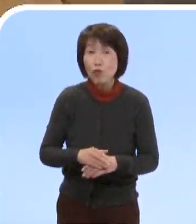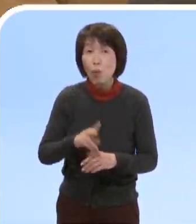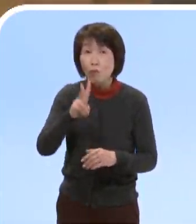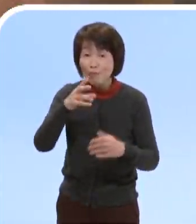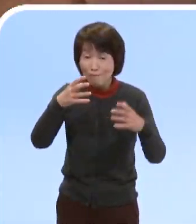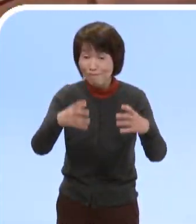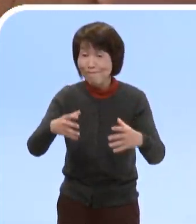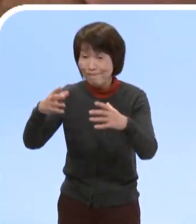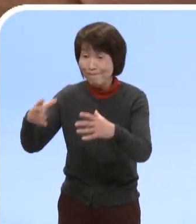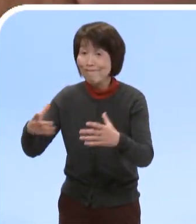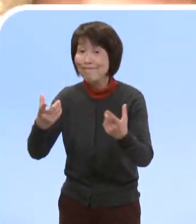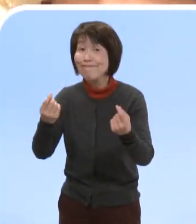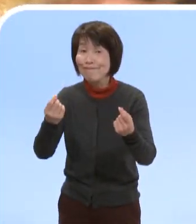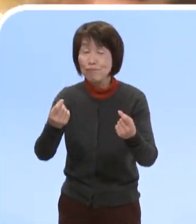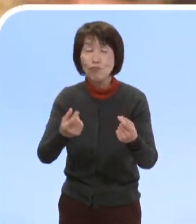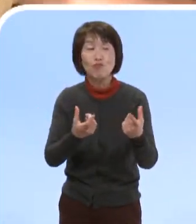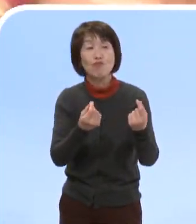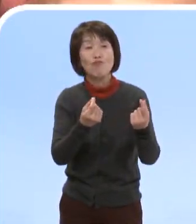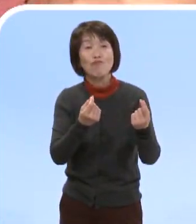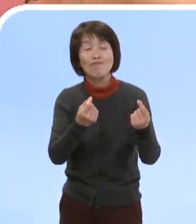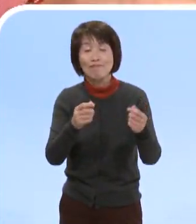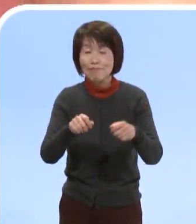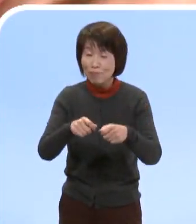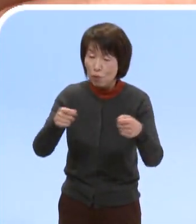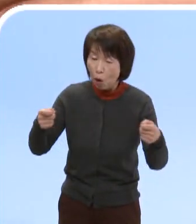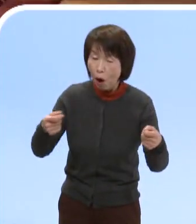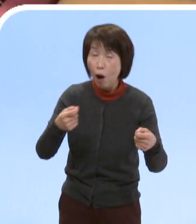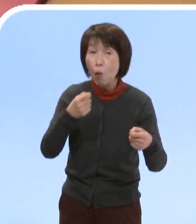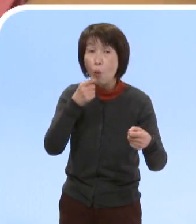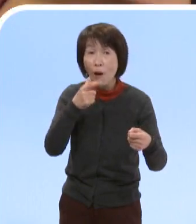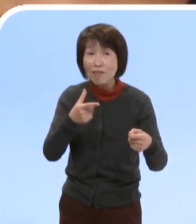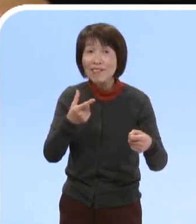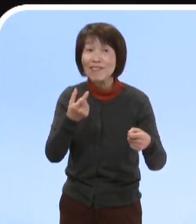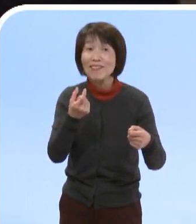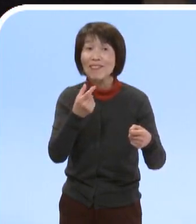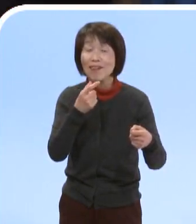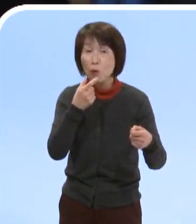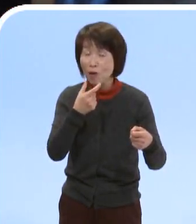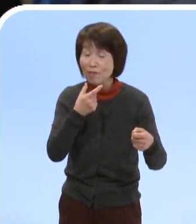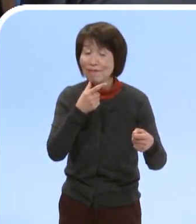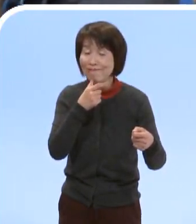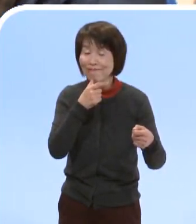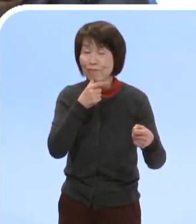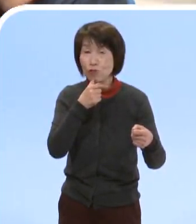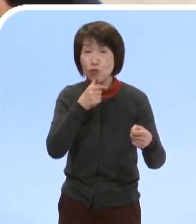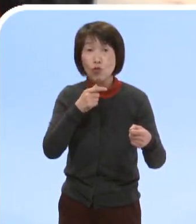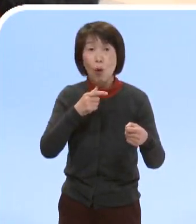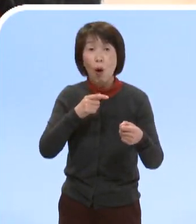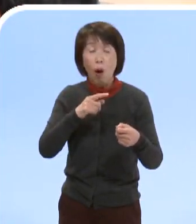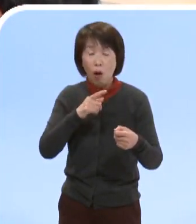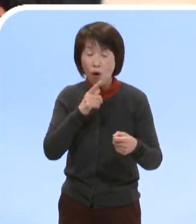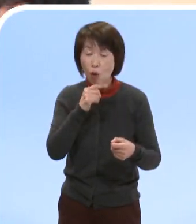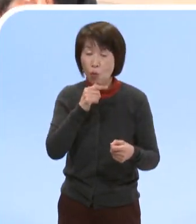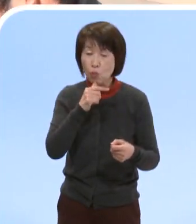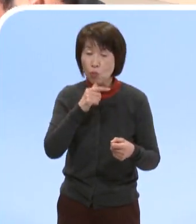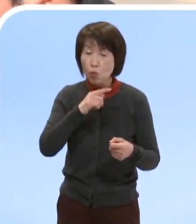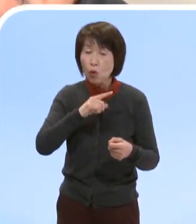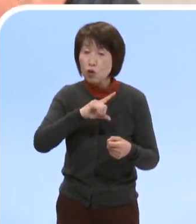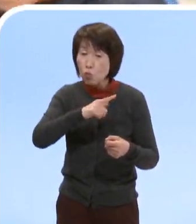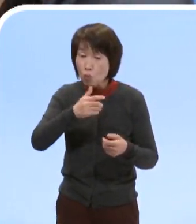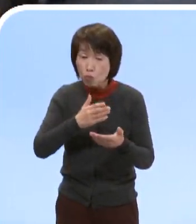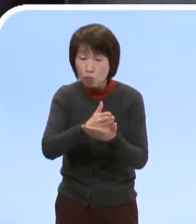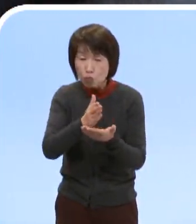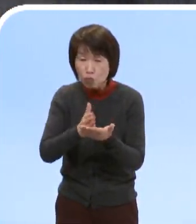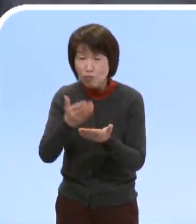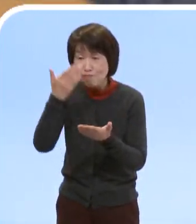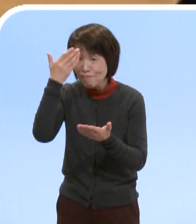箱ということですか。はい、これはお菓子、は い、お菓子です。 あ、ね、これいっぱい中身は、 そうですね、 種類はいろいろあるんですね。 そうですね、いろいろい